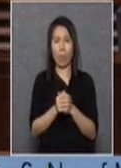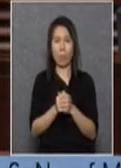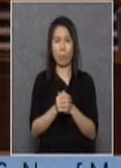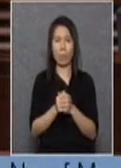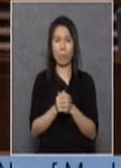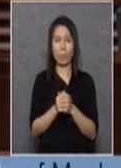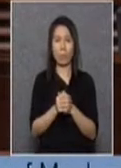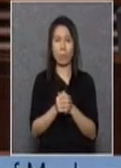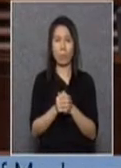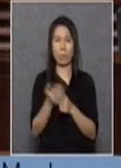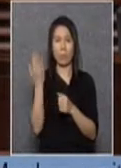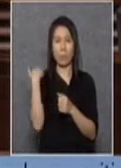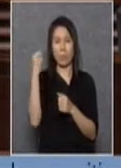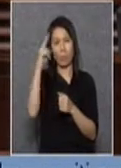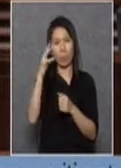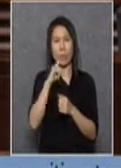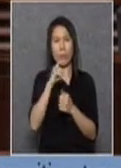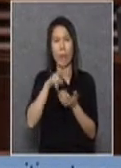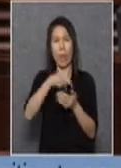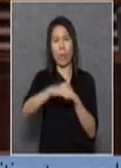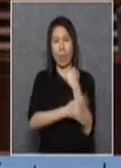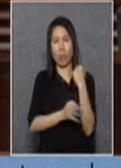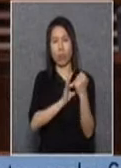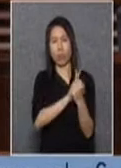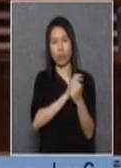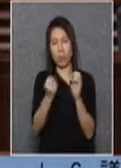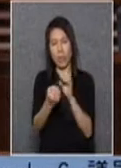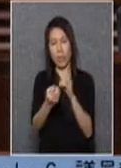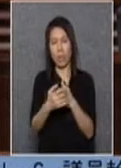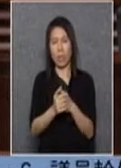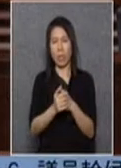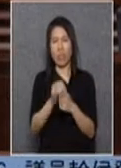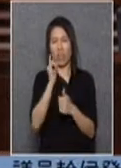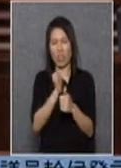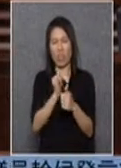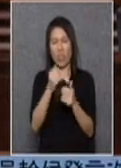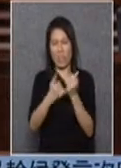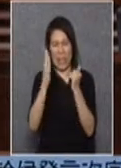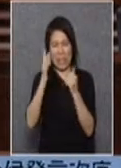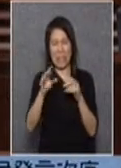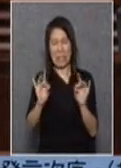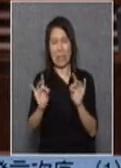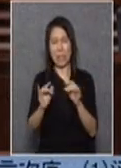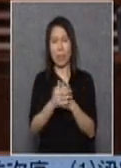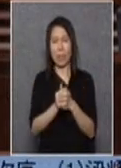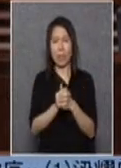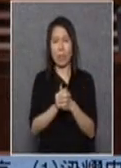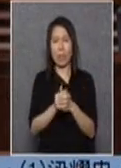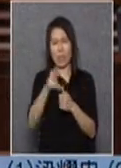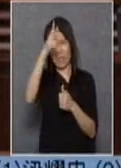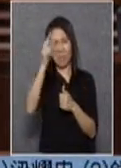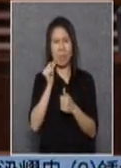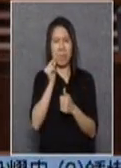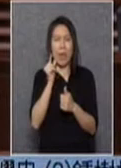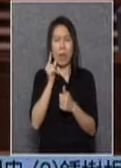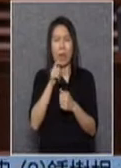我們前幾天嘛，主席，我們在立法會討論衰仔紙的問題，特區政府還厚顏到呢，每一次談及